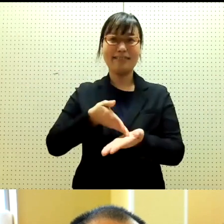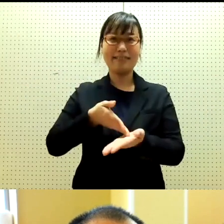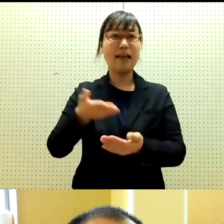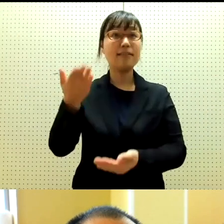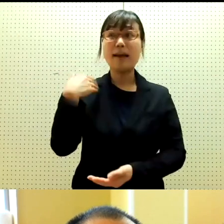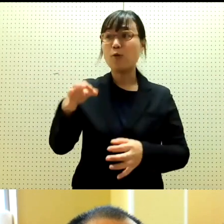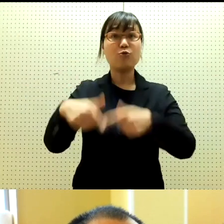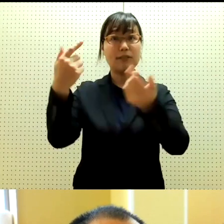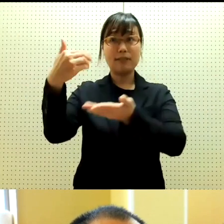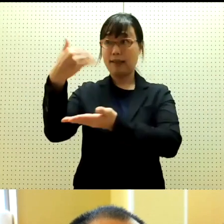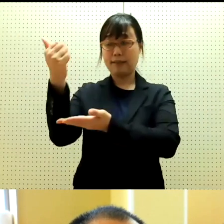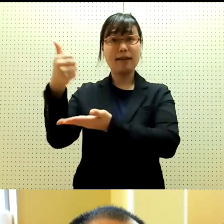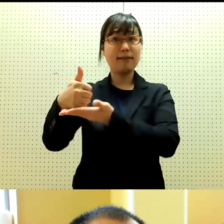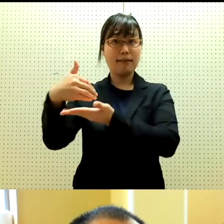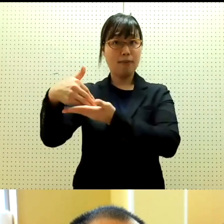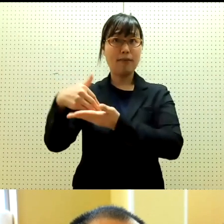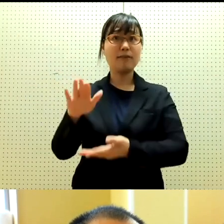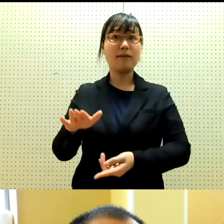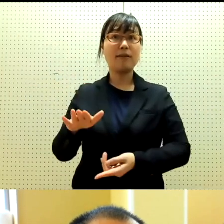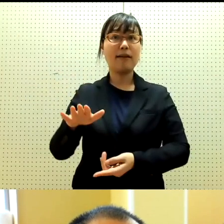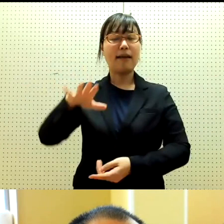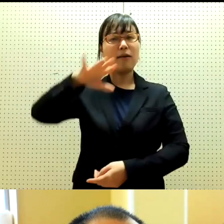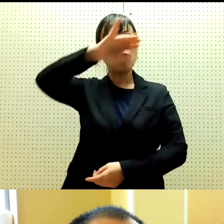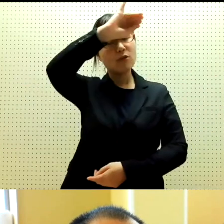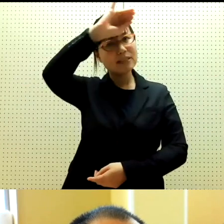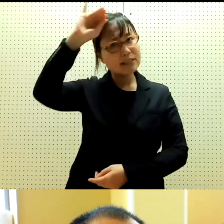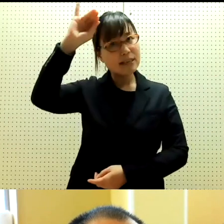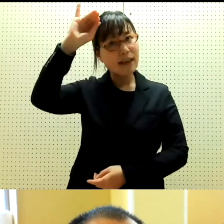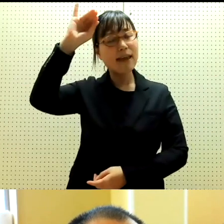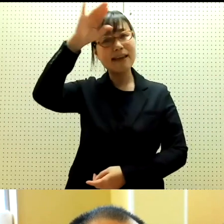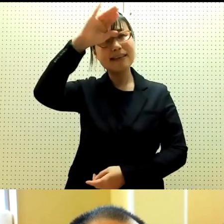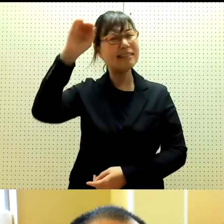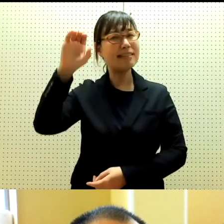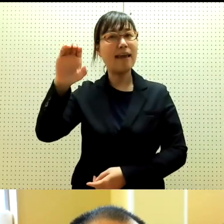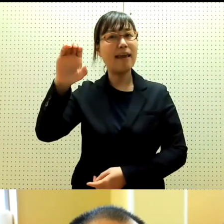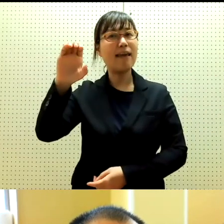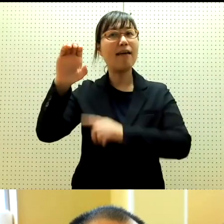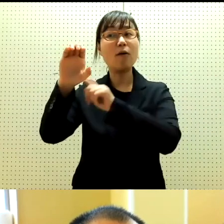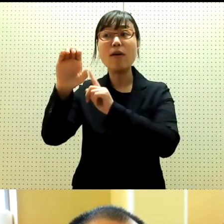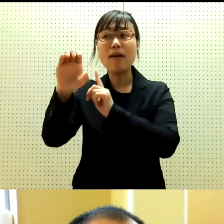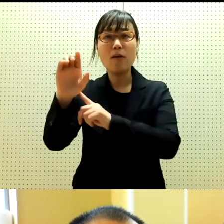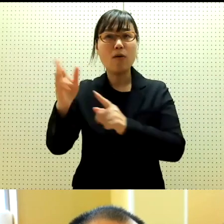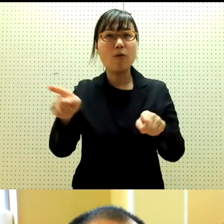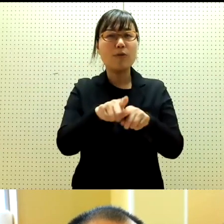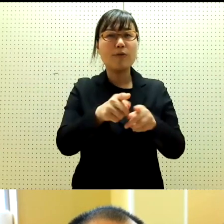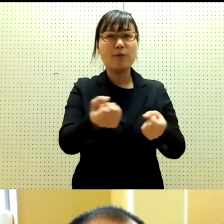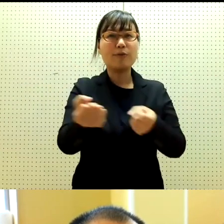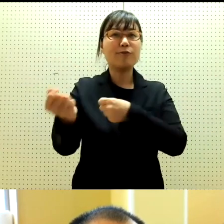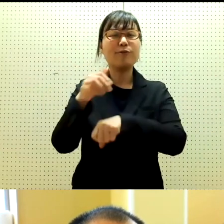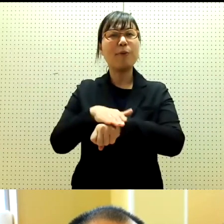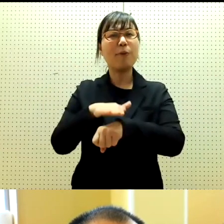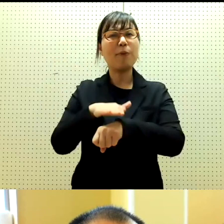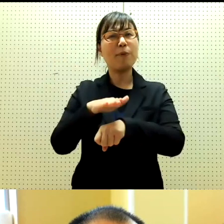いわゆる、知恵をね、どうやってこう共有をしていくのかっていうのは結構ね、悩ましいことなん